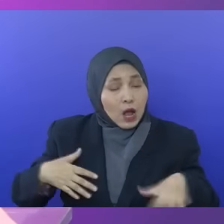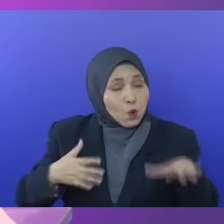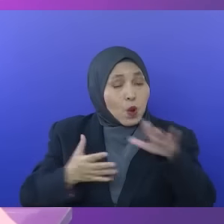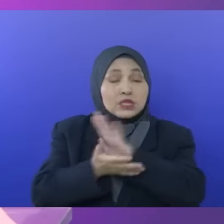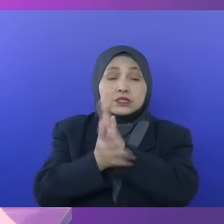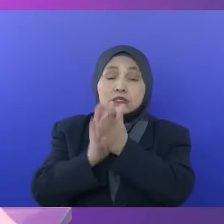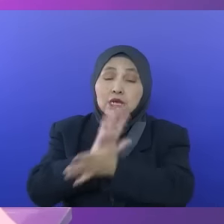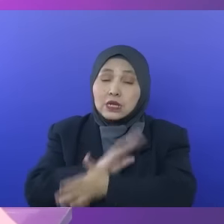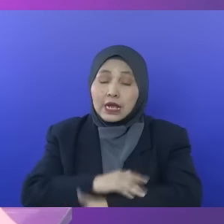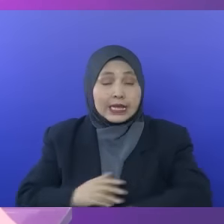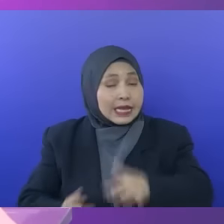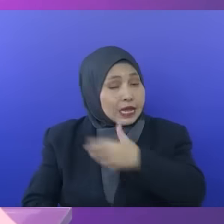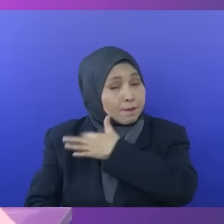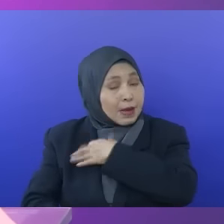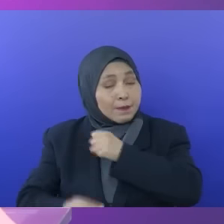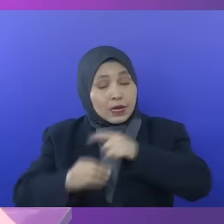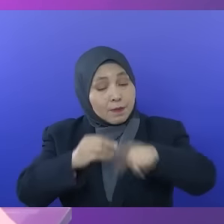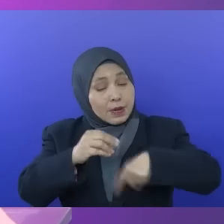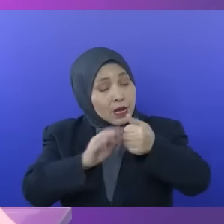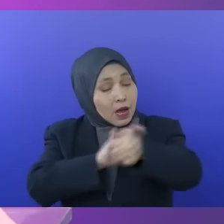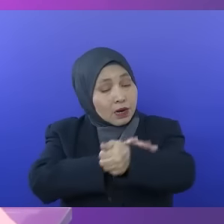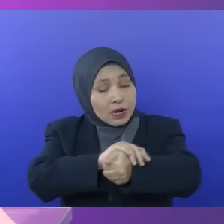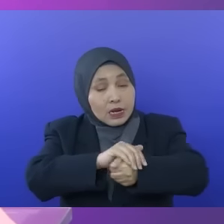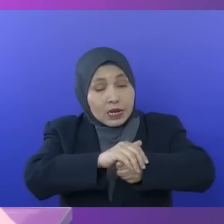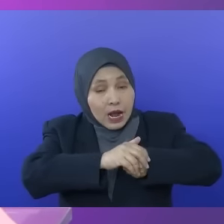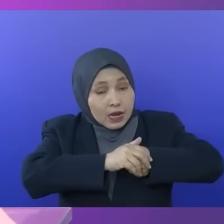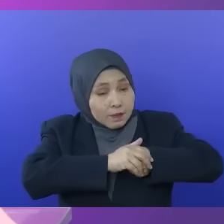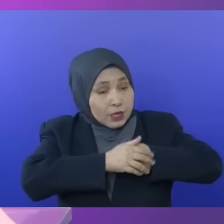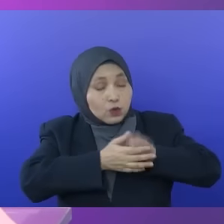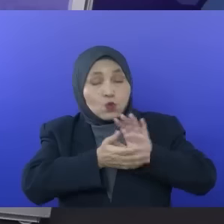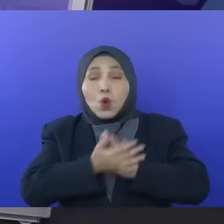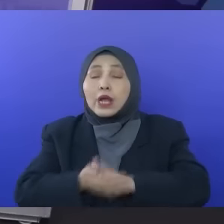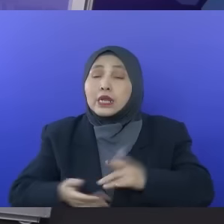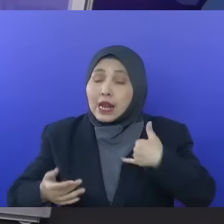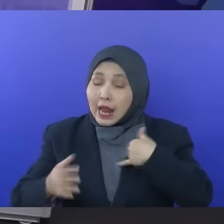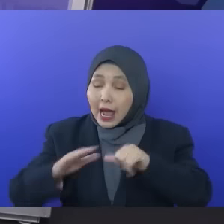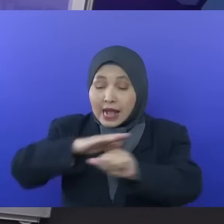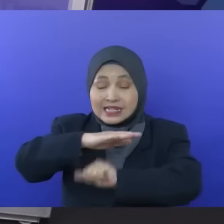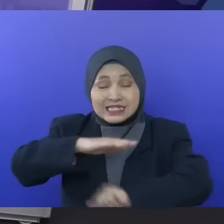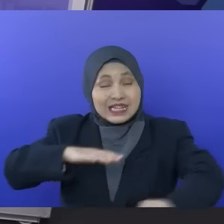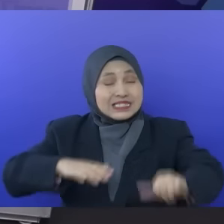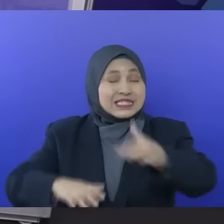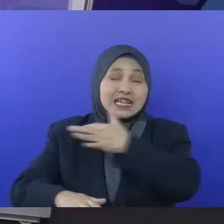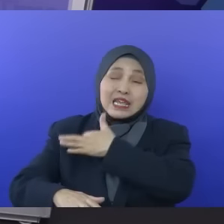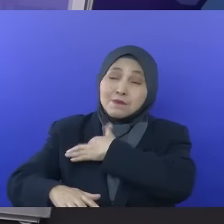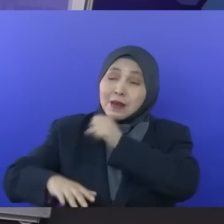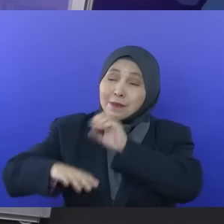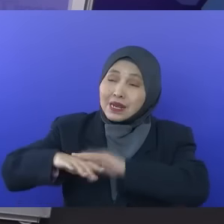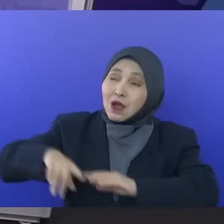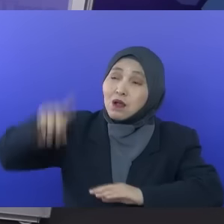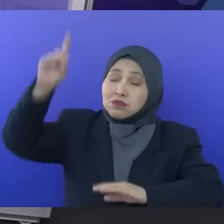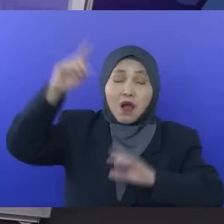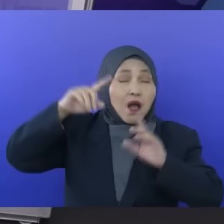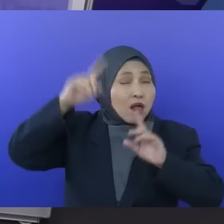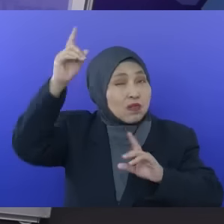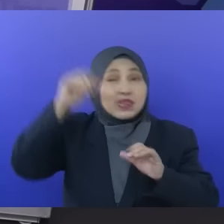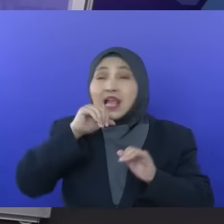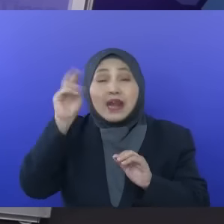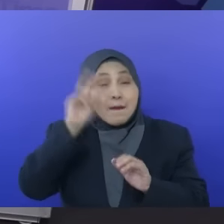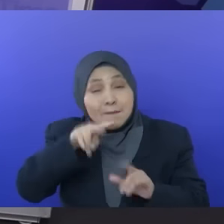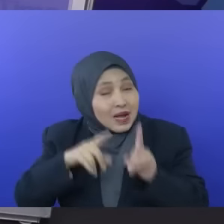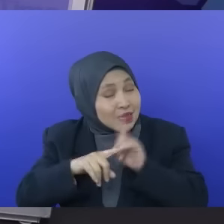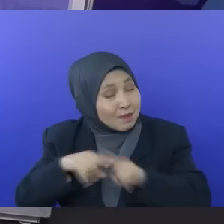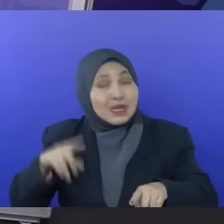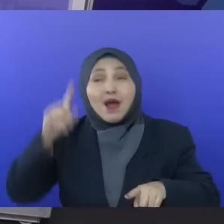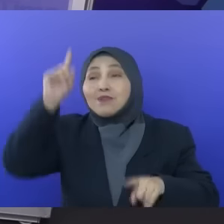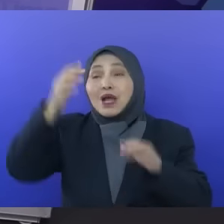menyatakan bahwa iman kepada para gaib ini yaitu yang asasnya iman kepada Allah tapi Allah wujud keimanan itu akan